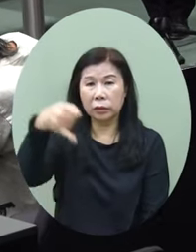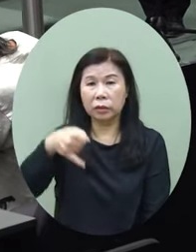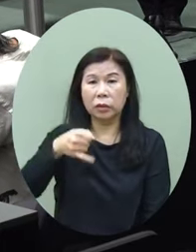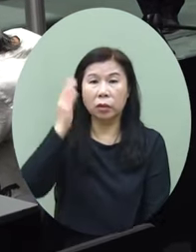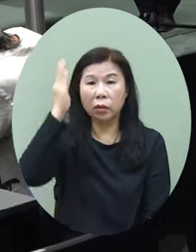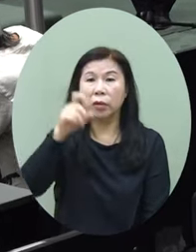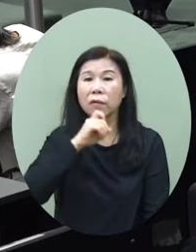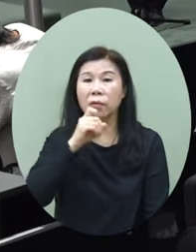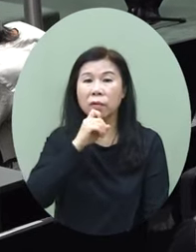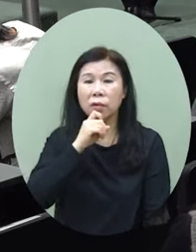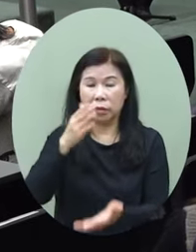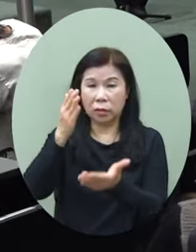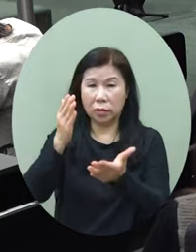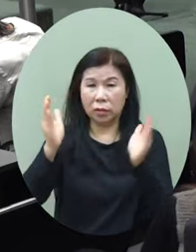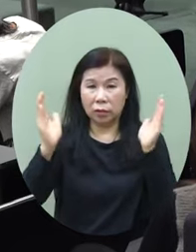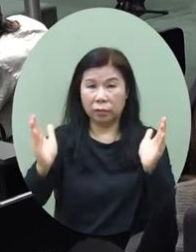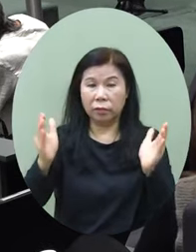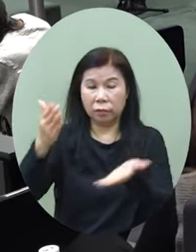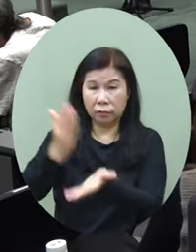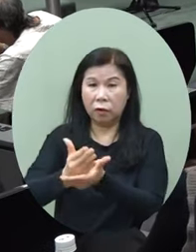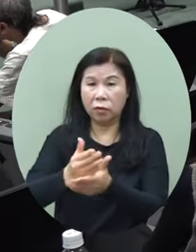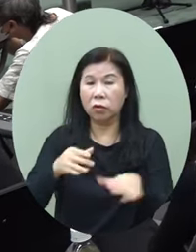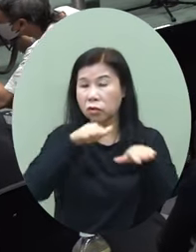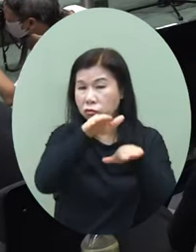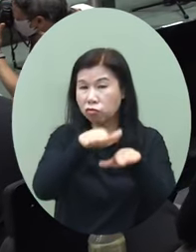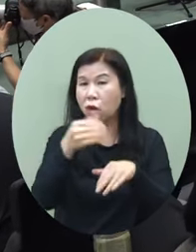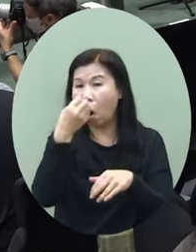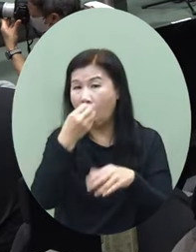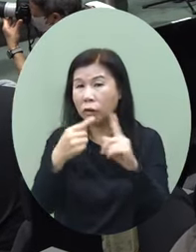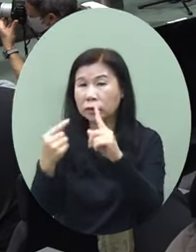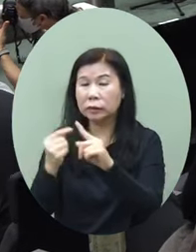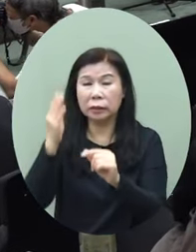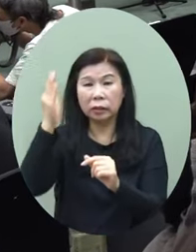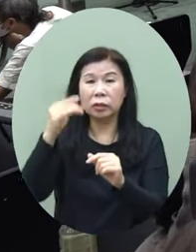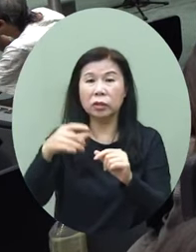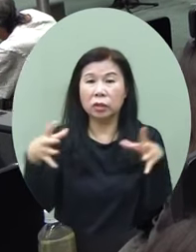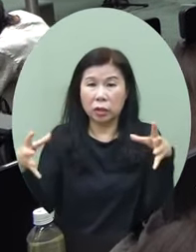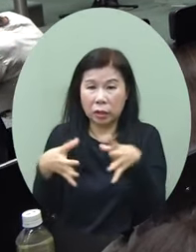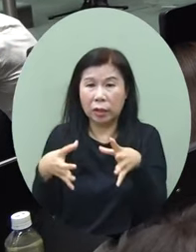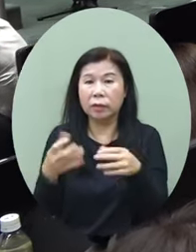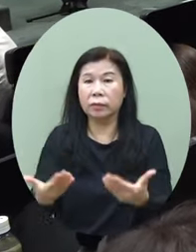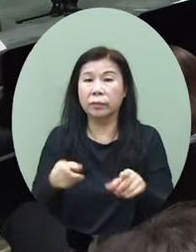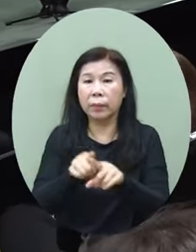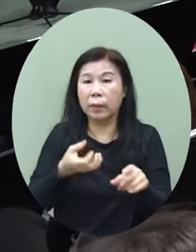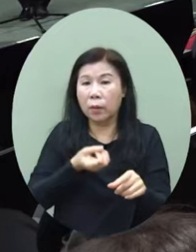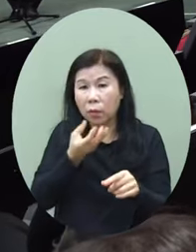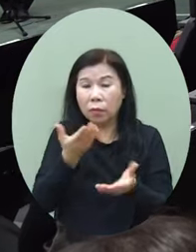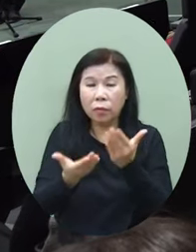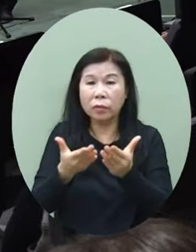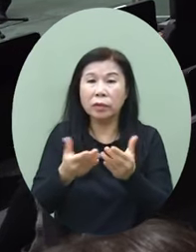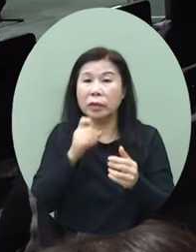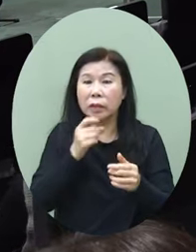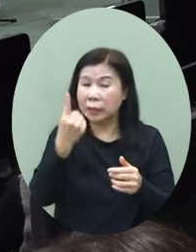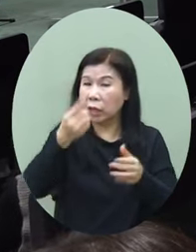的可香港人的會到會有小小的當你提到只要是路的和多數路線和